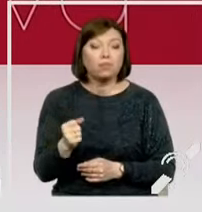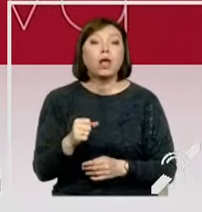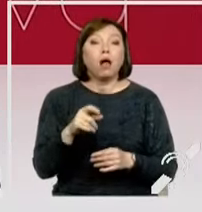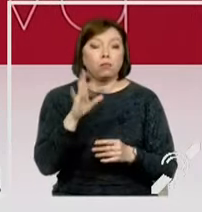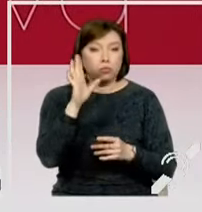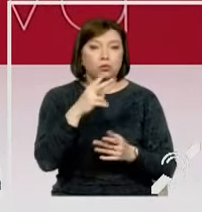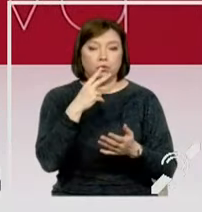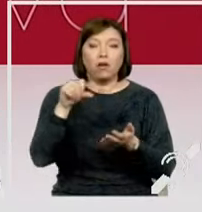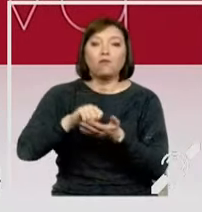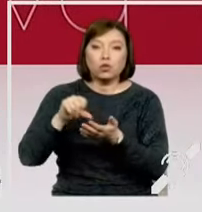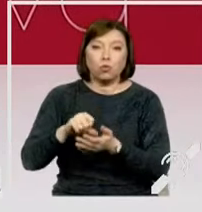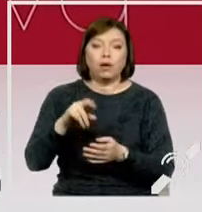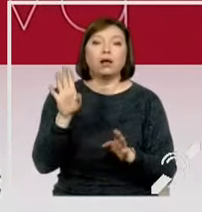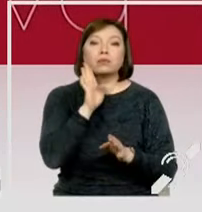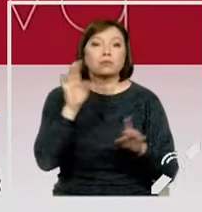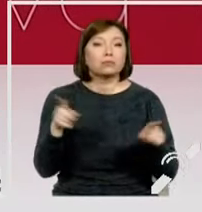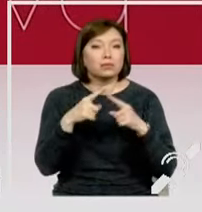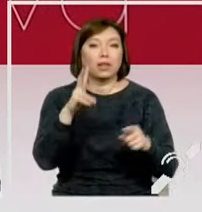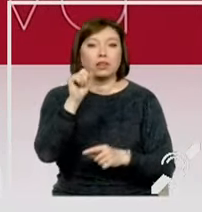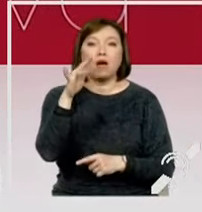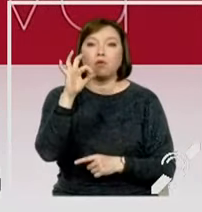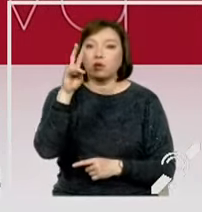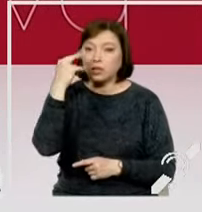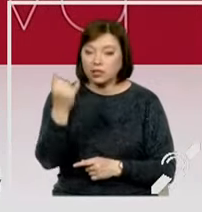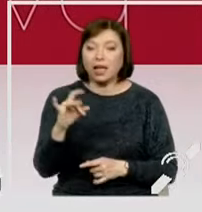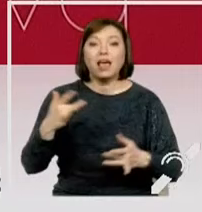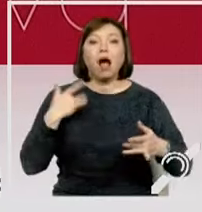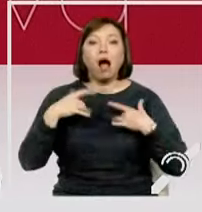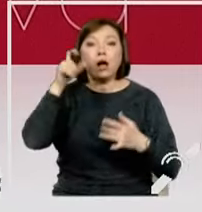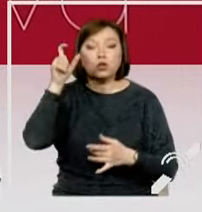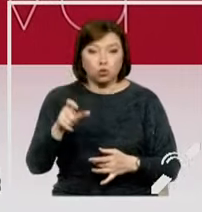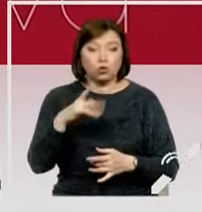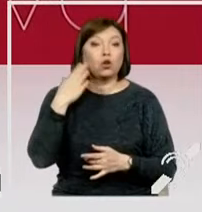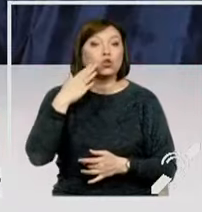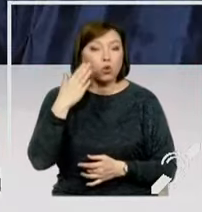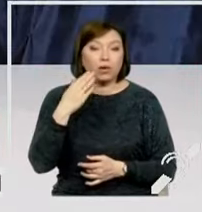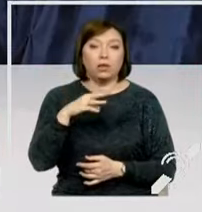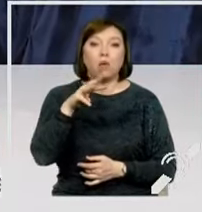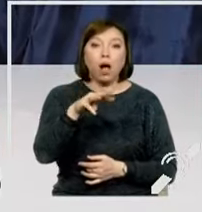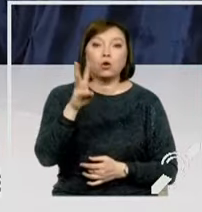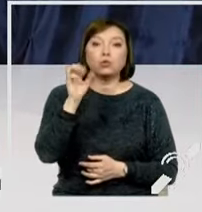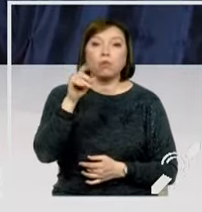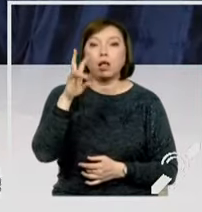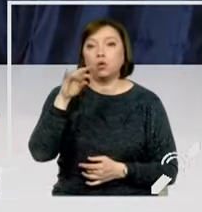scenă pe soprana basarabeană Valentina Anafornița și actorul român Marius Manole.